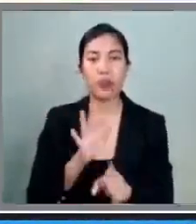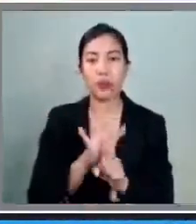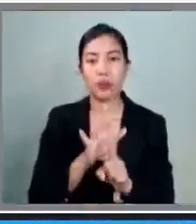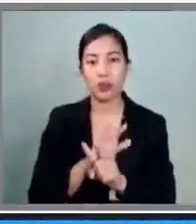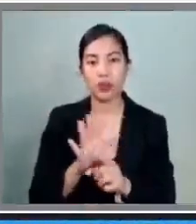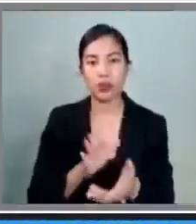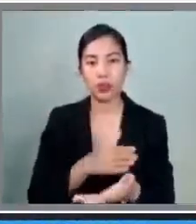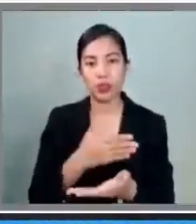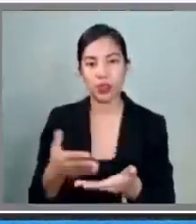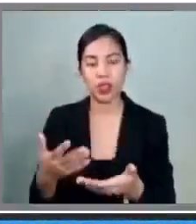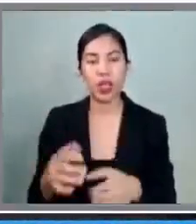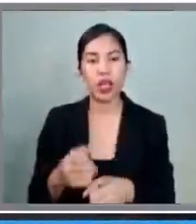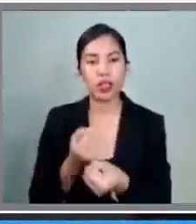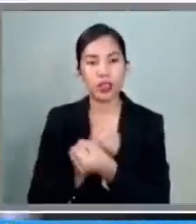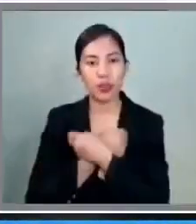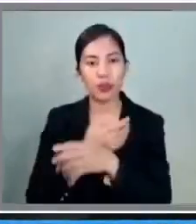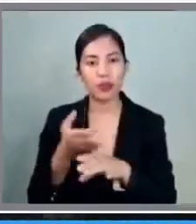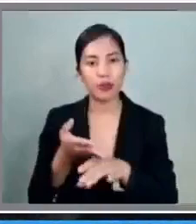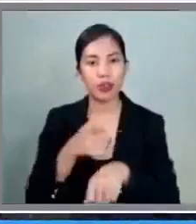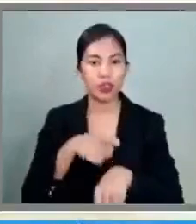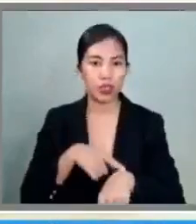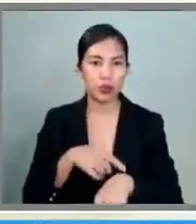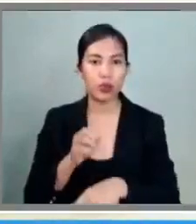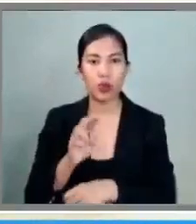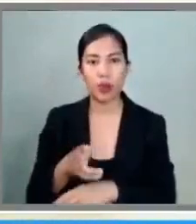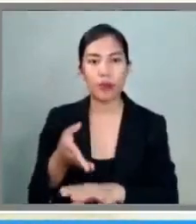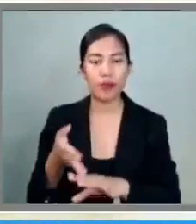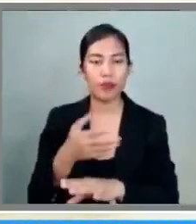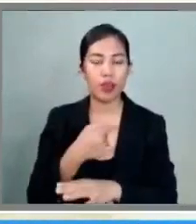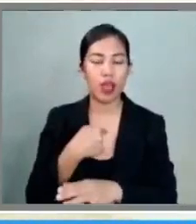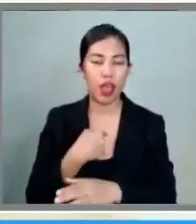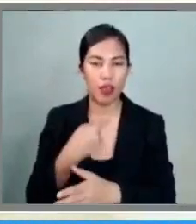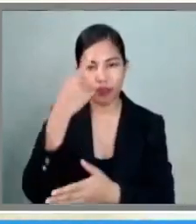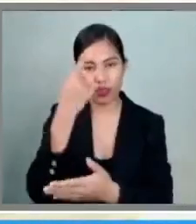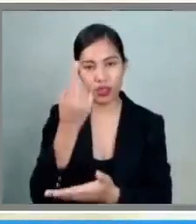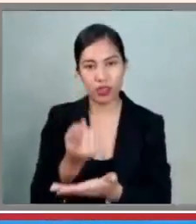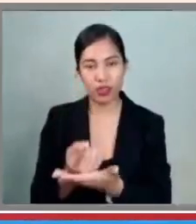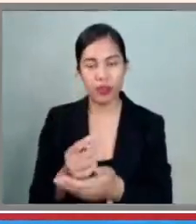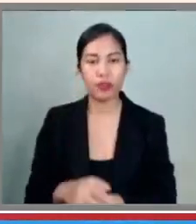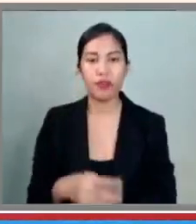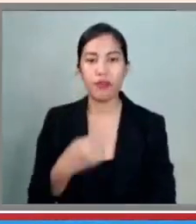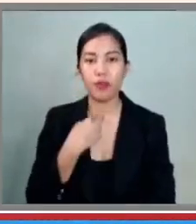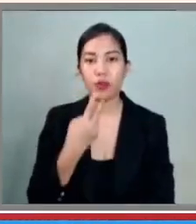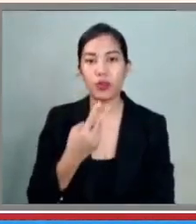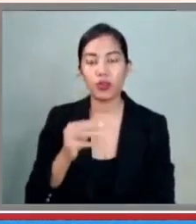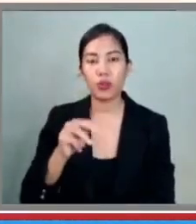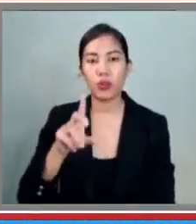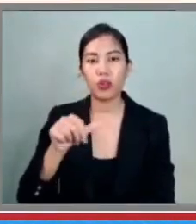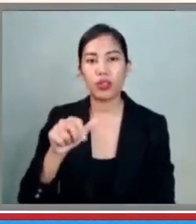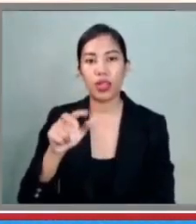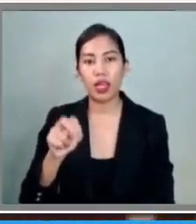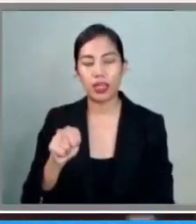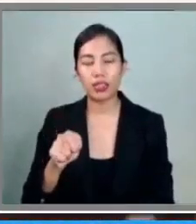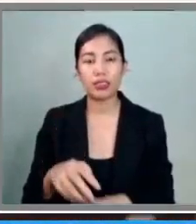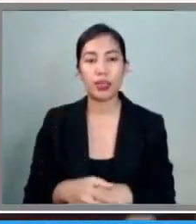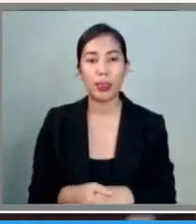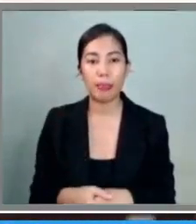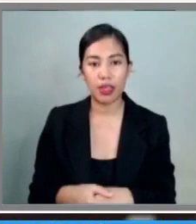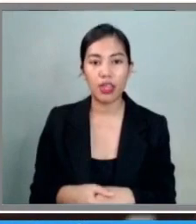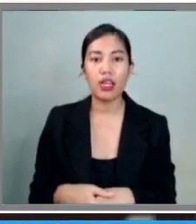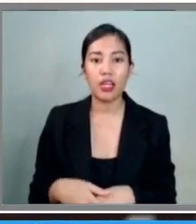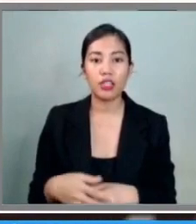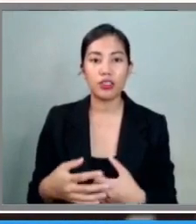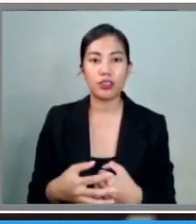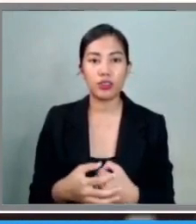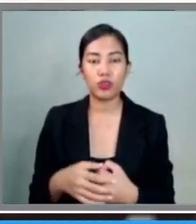Before Time at Before I Fall in Love. Siya rin ang naging boses ni Mulan sa Mandarin language version ng pelikula.